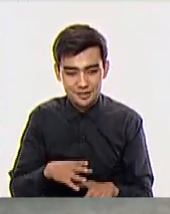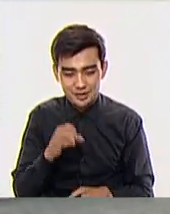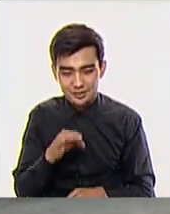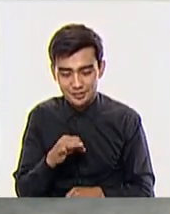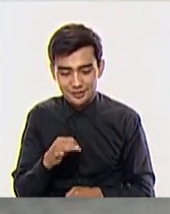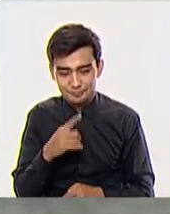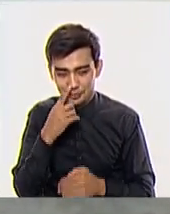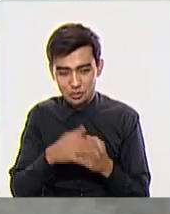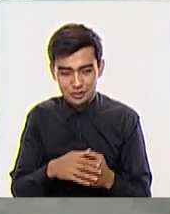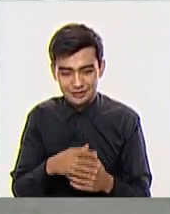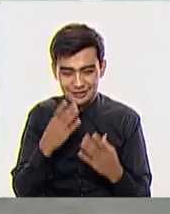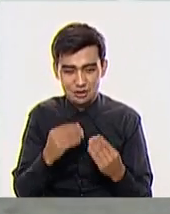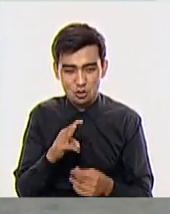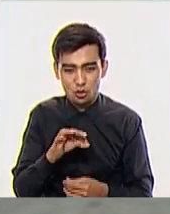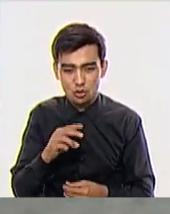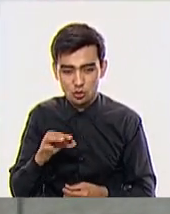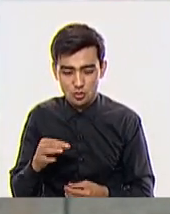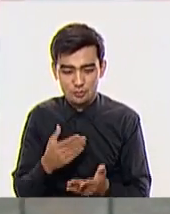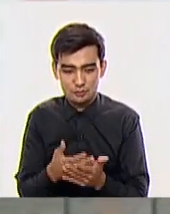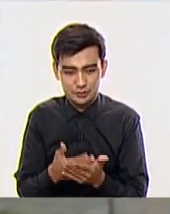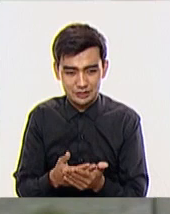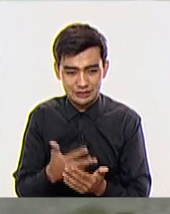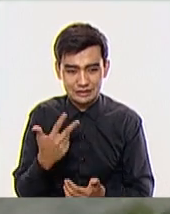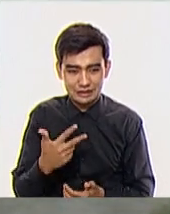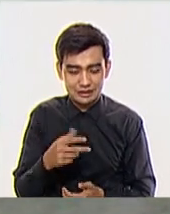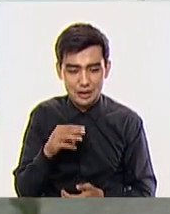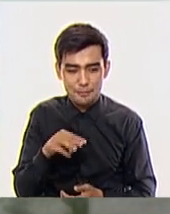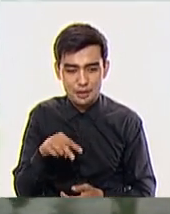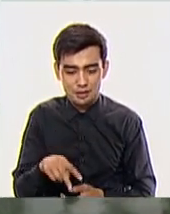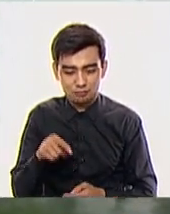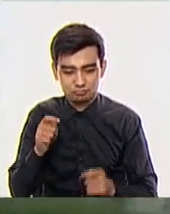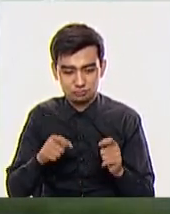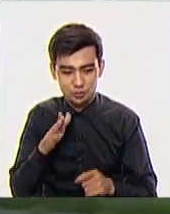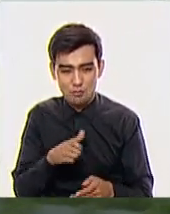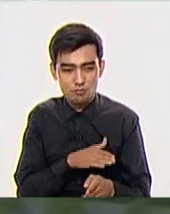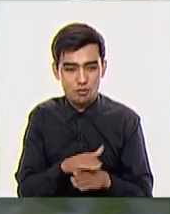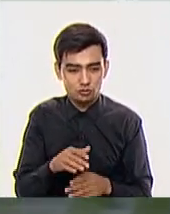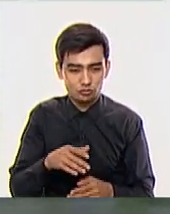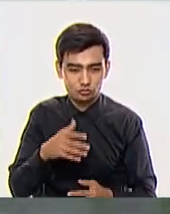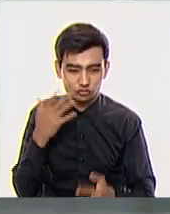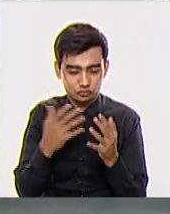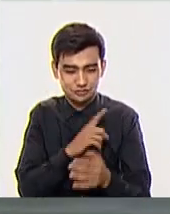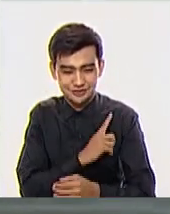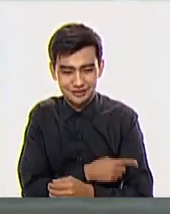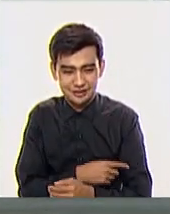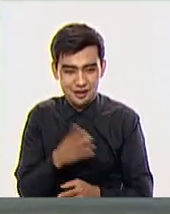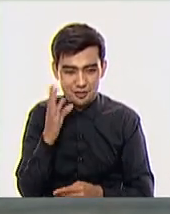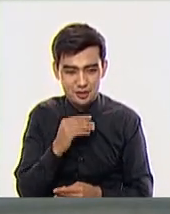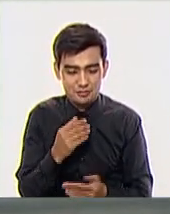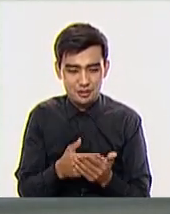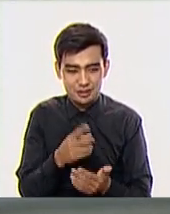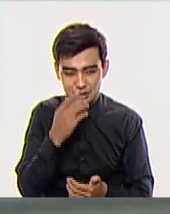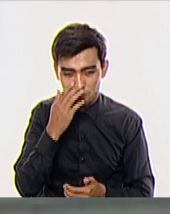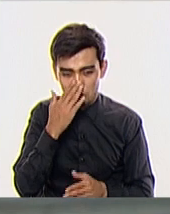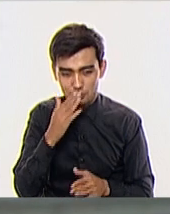синоптиков, в ближайшие сутки на Токио выпадет не меньше 30 мм осадков, а в полную силу шторм Непартак обрушится на берега